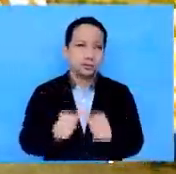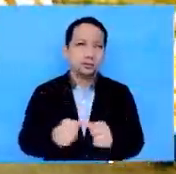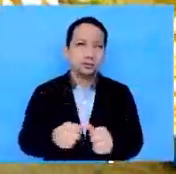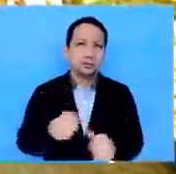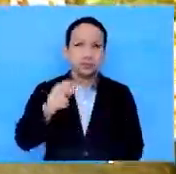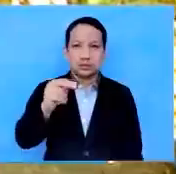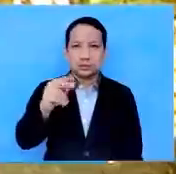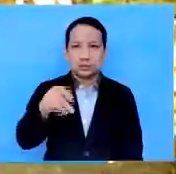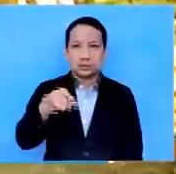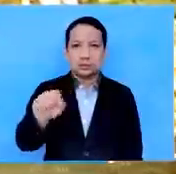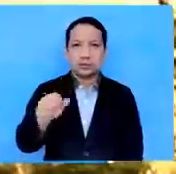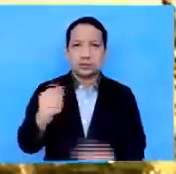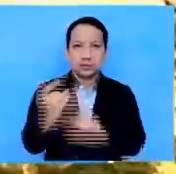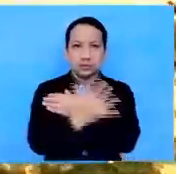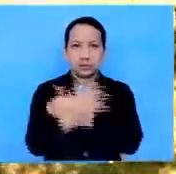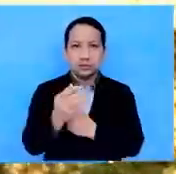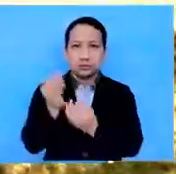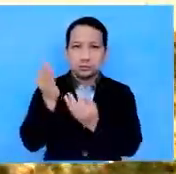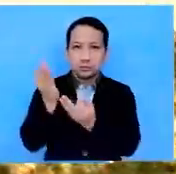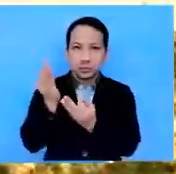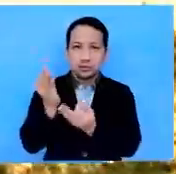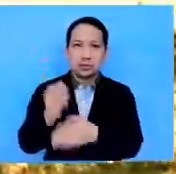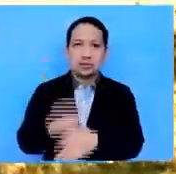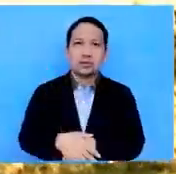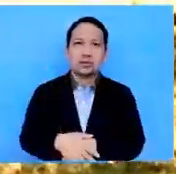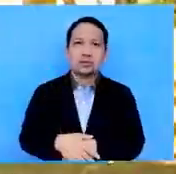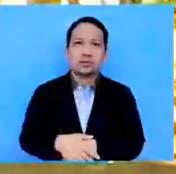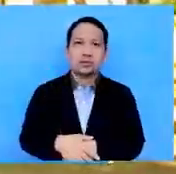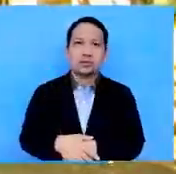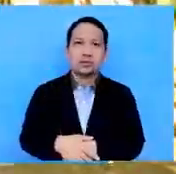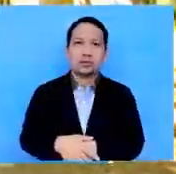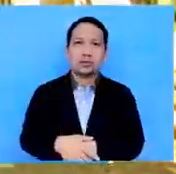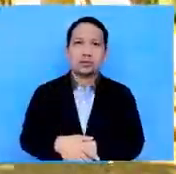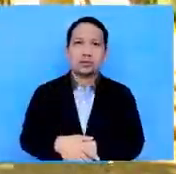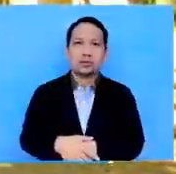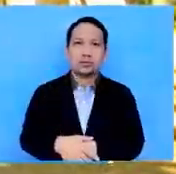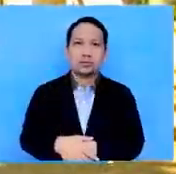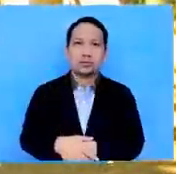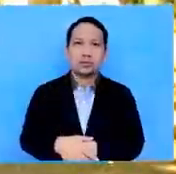yung damo na pinapakain sa mga kalabaw na